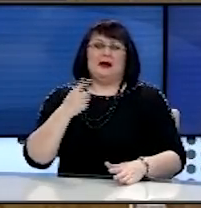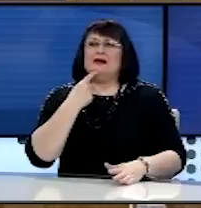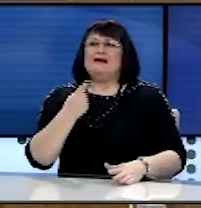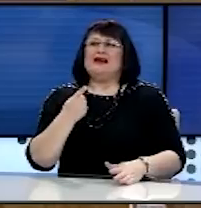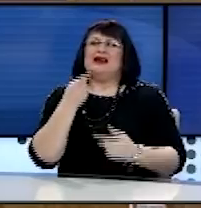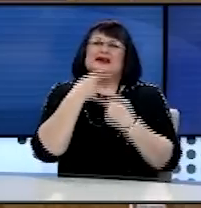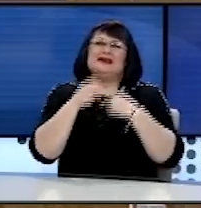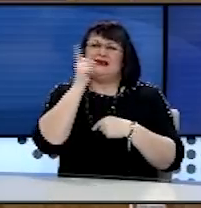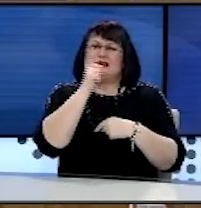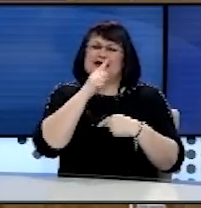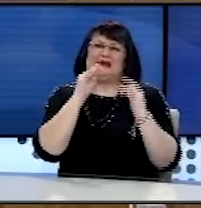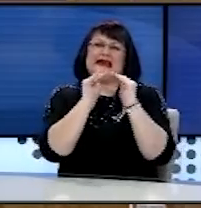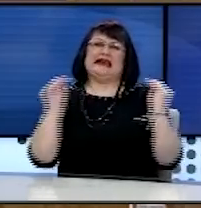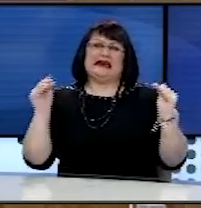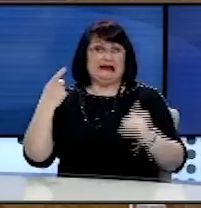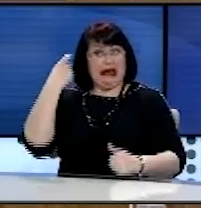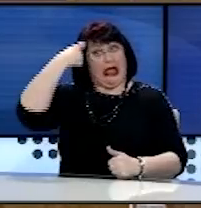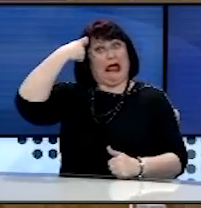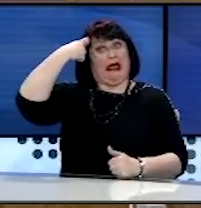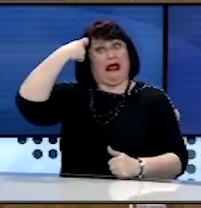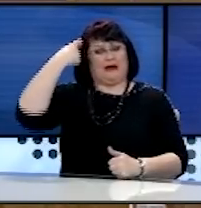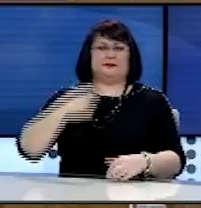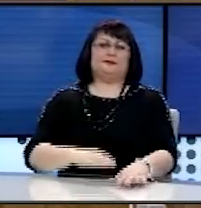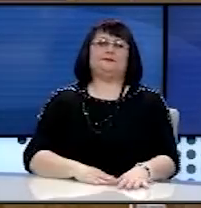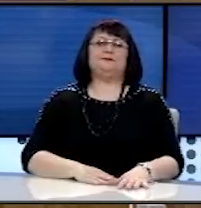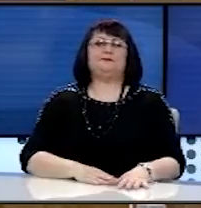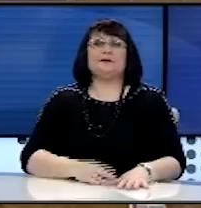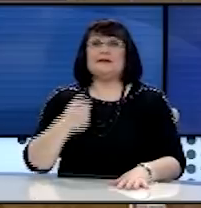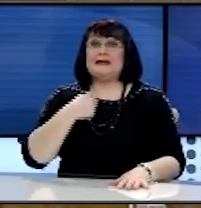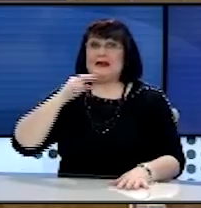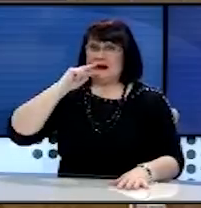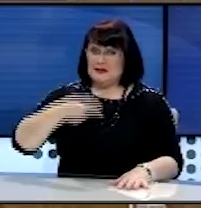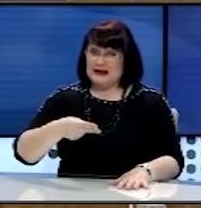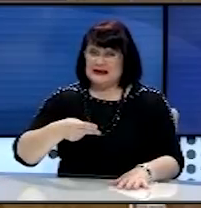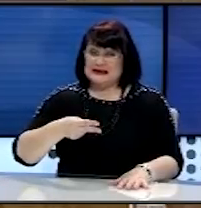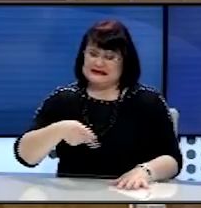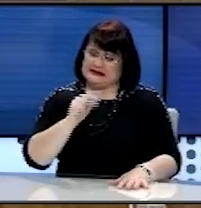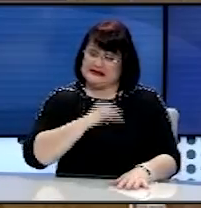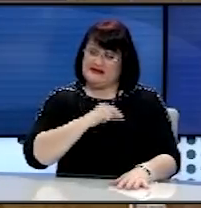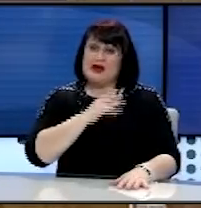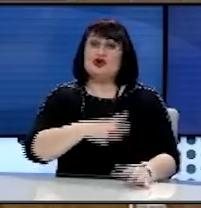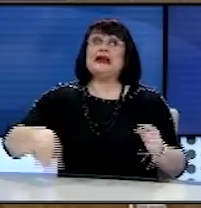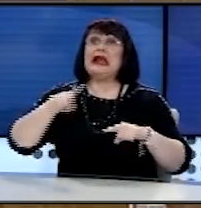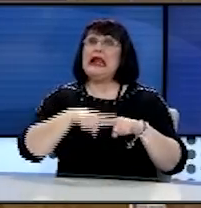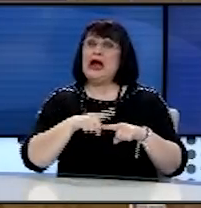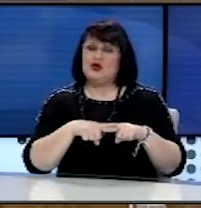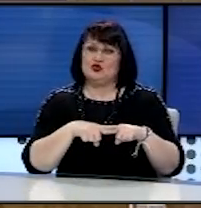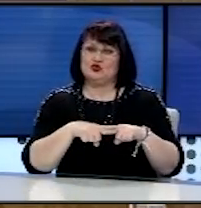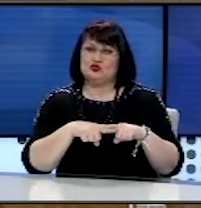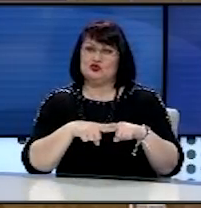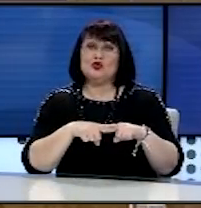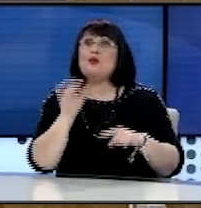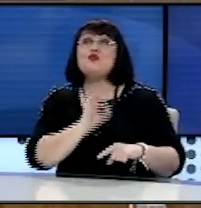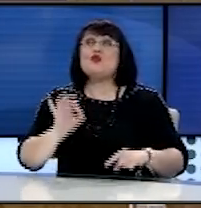δίθεν ειρήνη με το πιστόλι στον κρόταφο των λαών. Η απάντηση υπέρ των συμφερόντων του λαού μας δεν